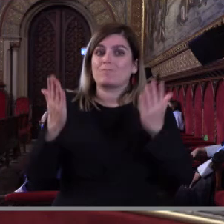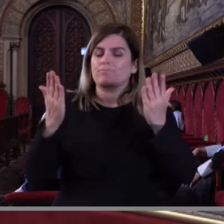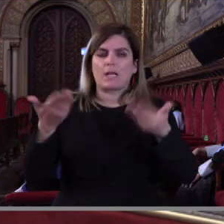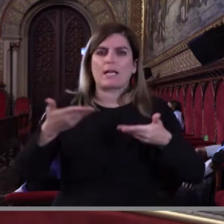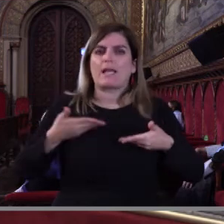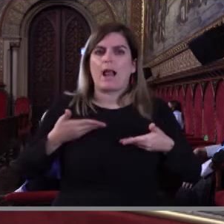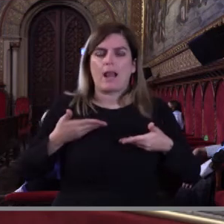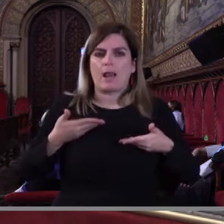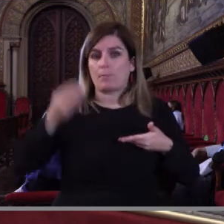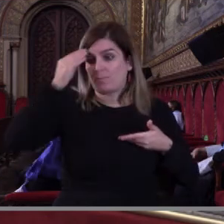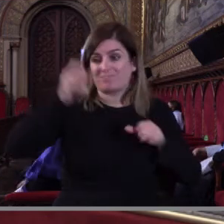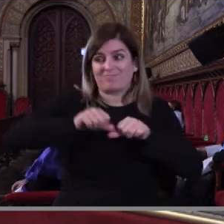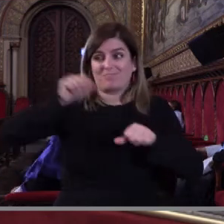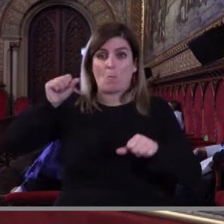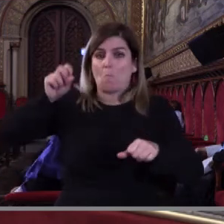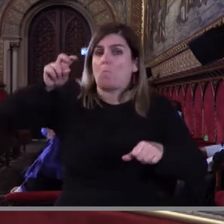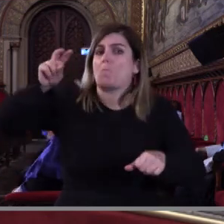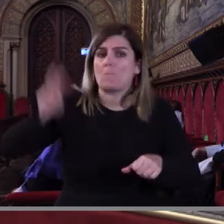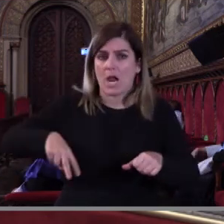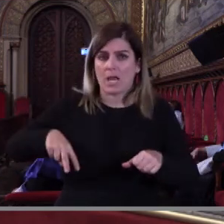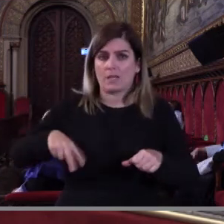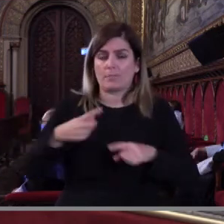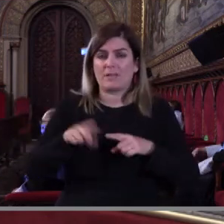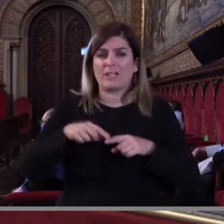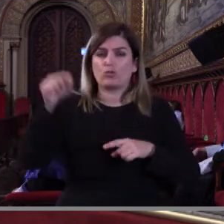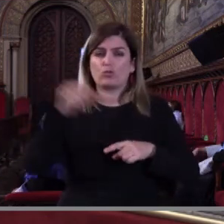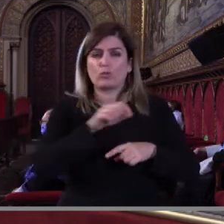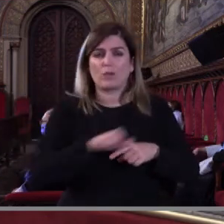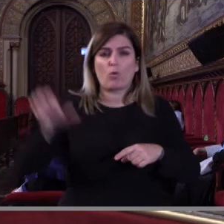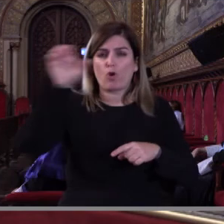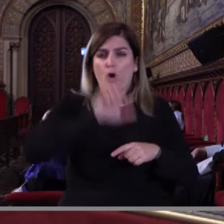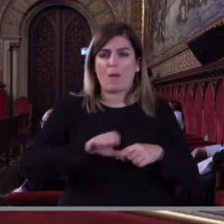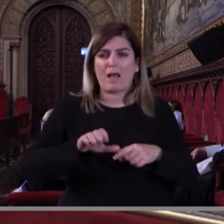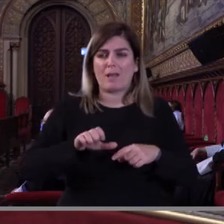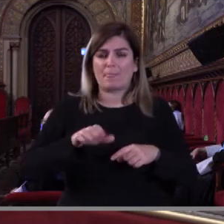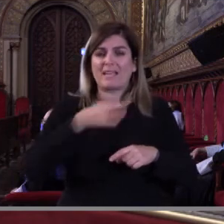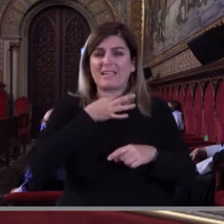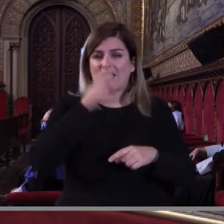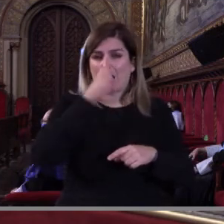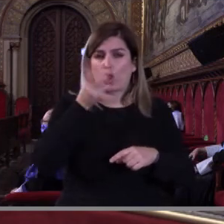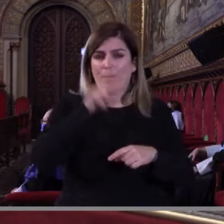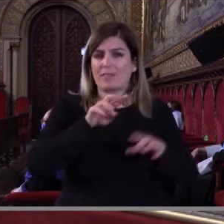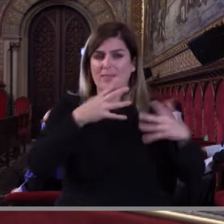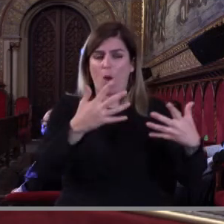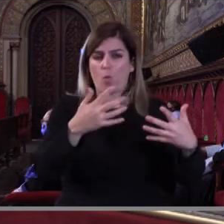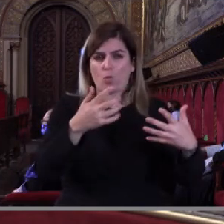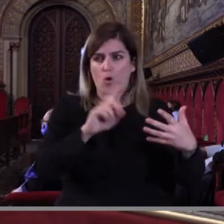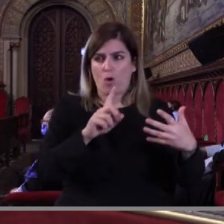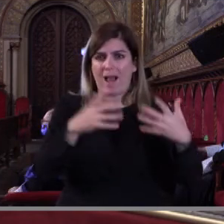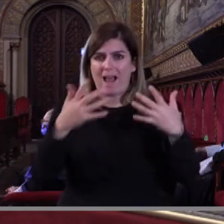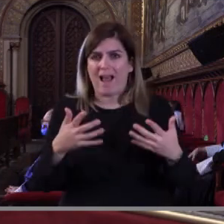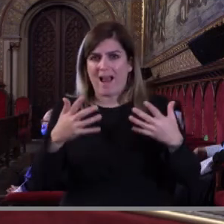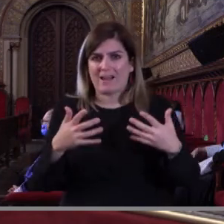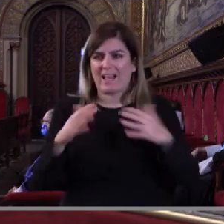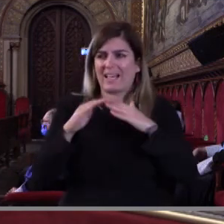vista. Mai abans el sud d'Europa no havia patit, ja no només la crisi del 2010, també aquesta pandèmia, amb un paraigües